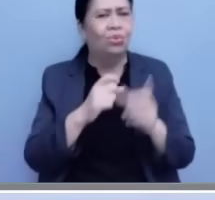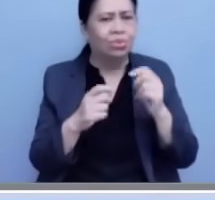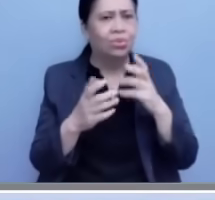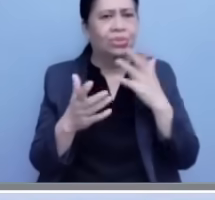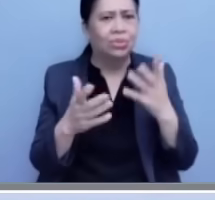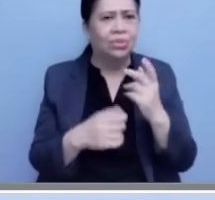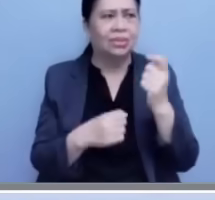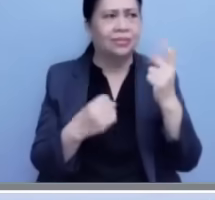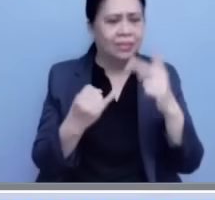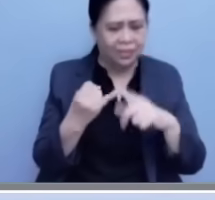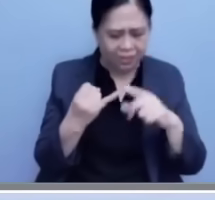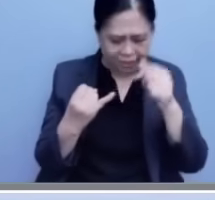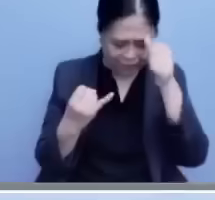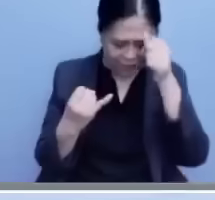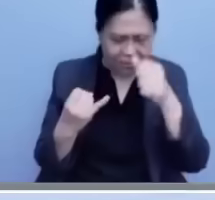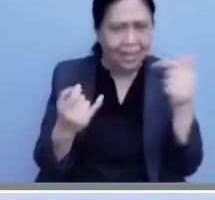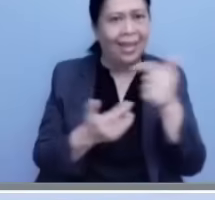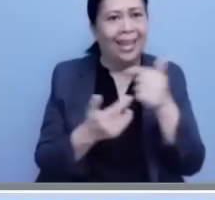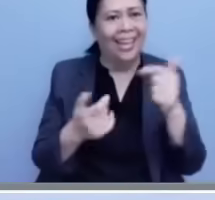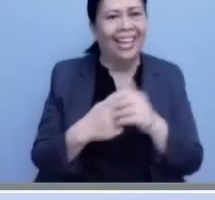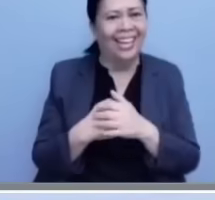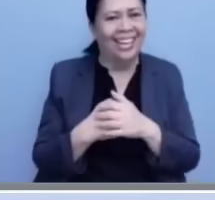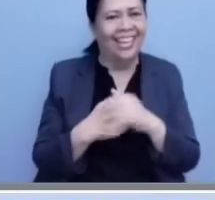News, I remember, comedy.